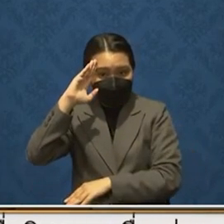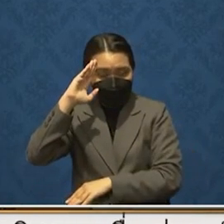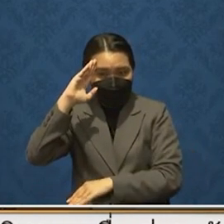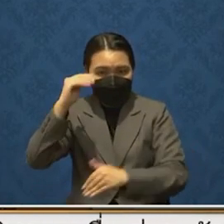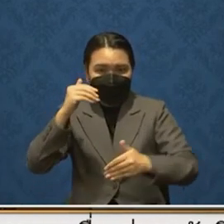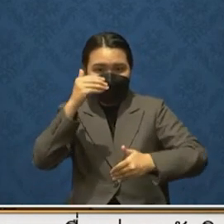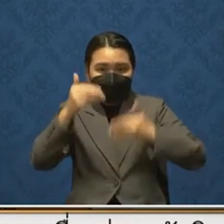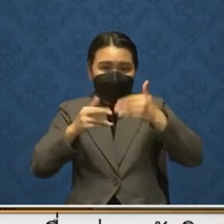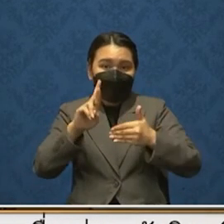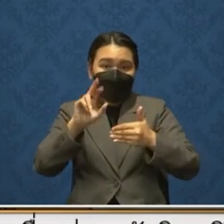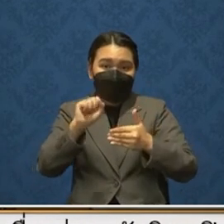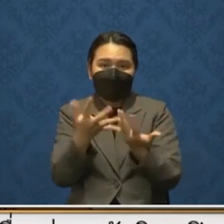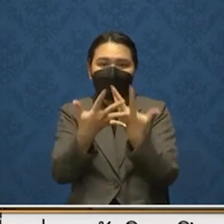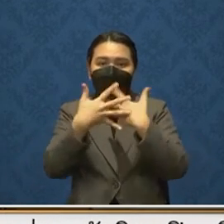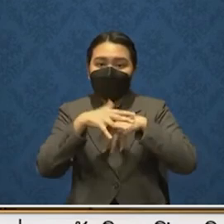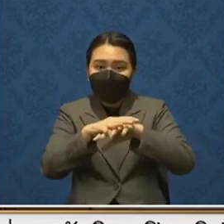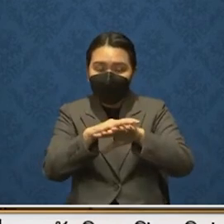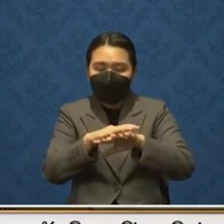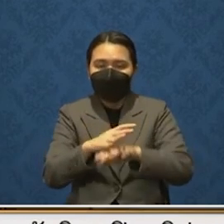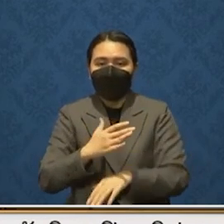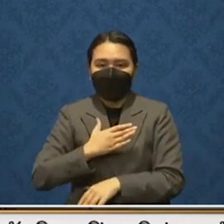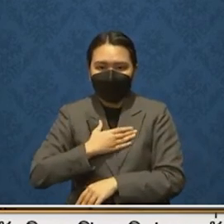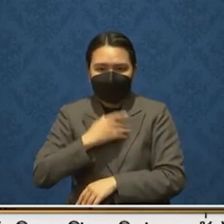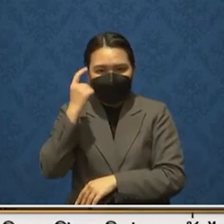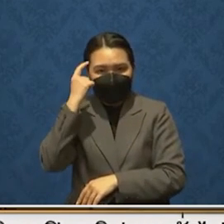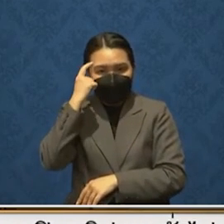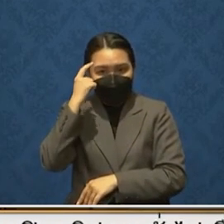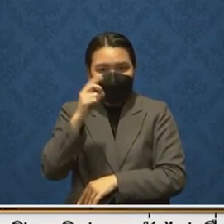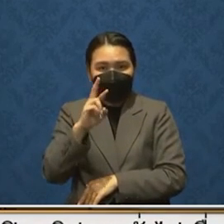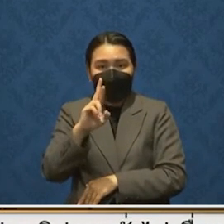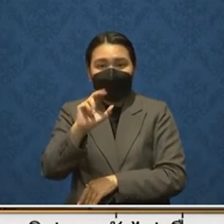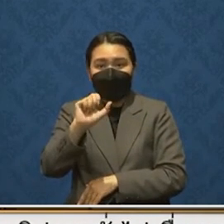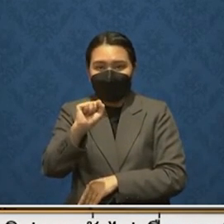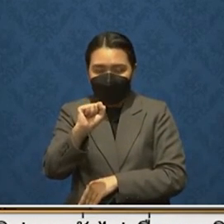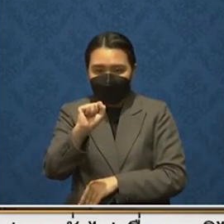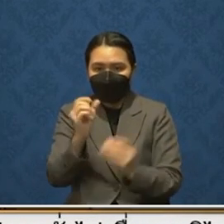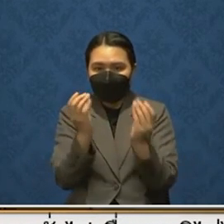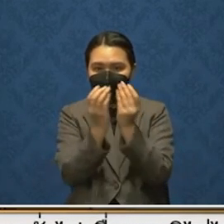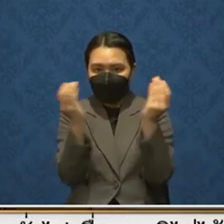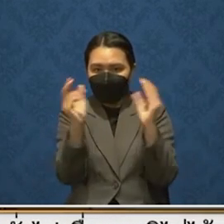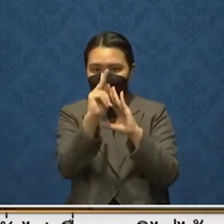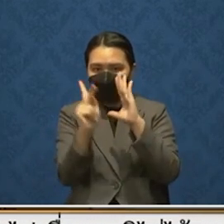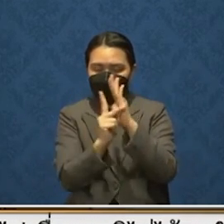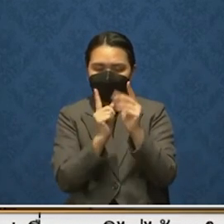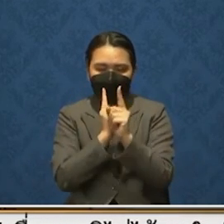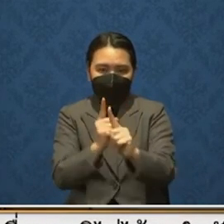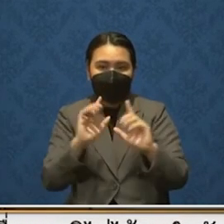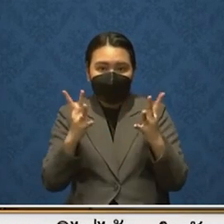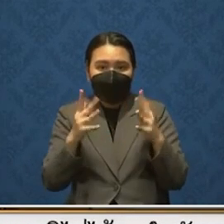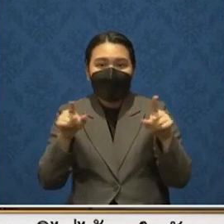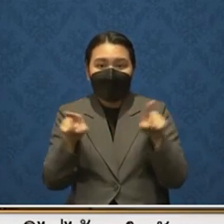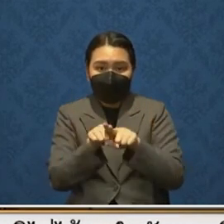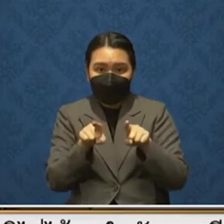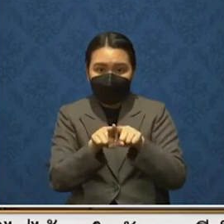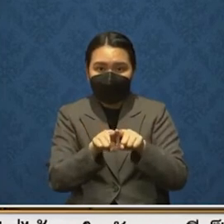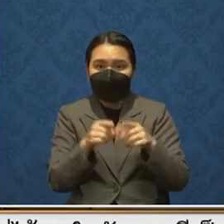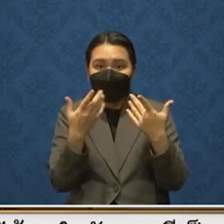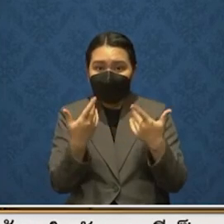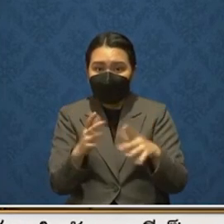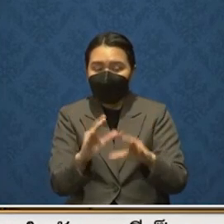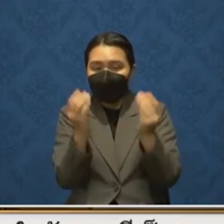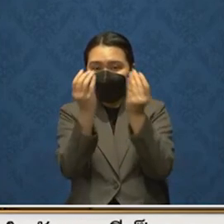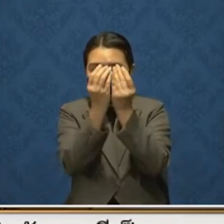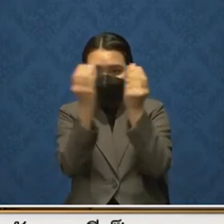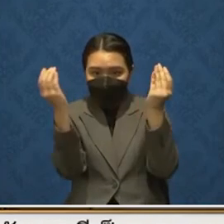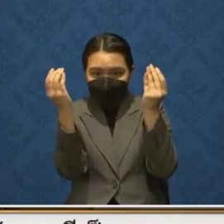ีกผมกตองถอวศาพาพ encouragingฝ่าฝืนรัฐมนูนก potrze During yourเมื่ฝ่าฝืนรัฐมนูน what็ตองมีก